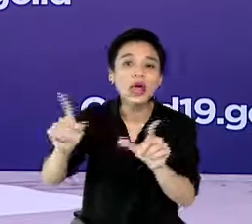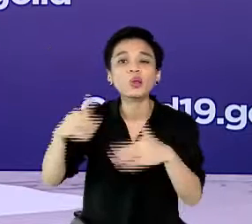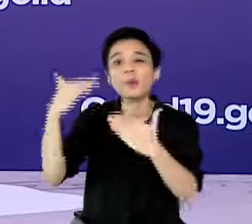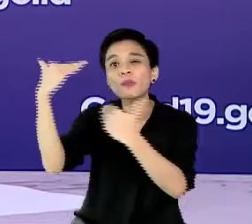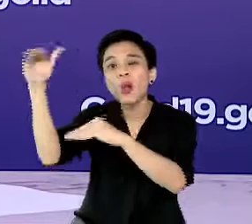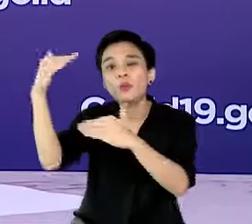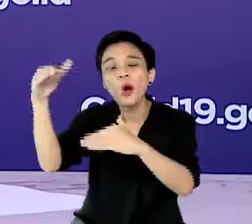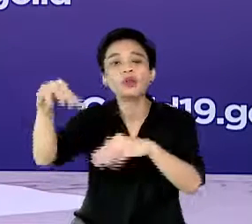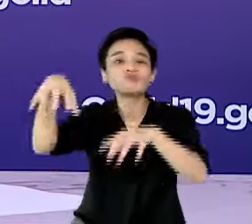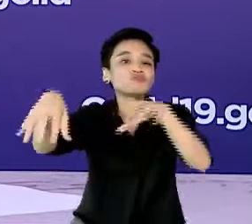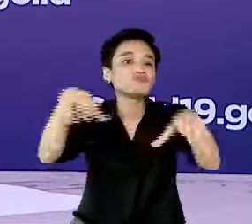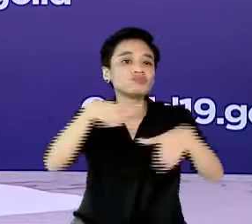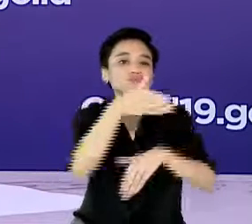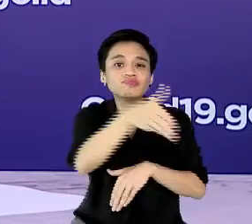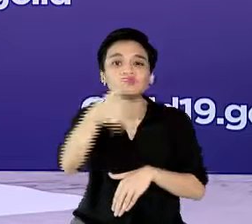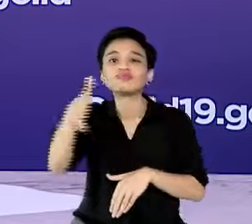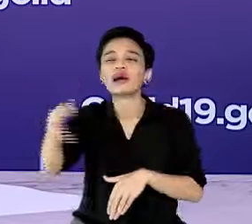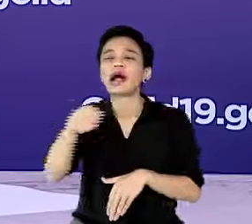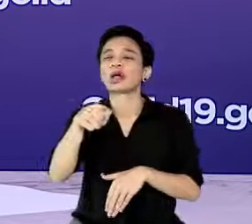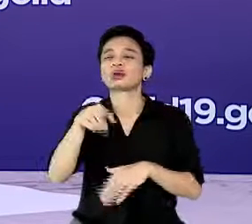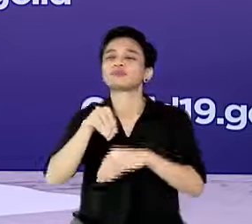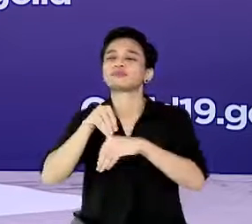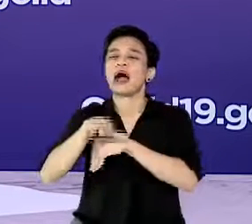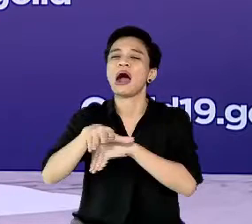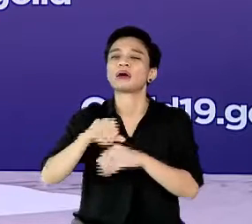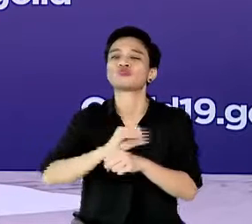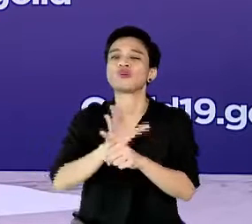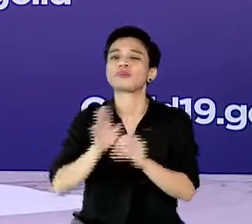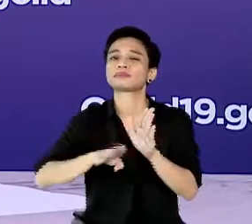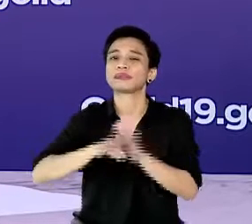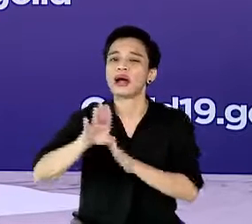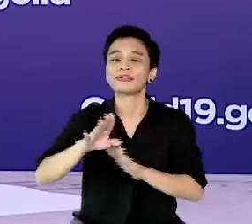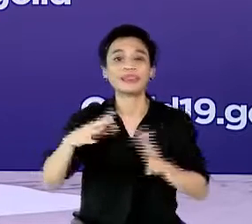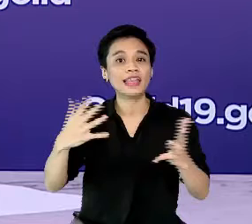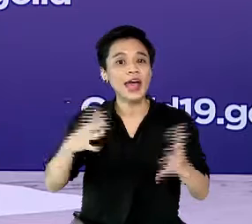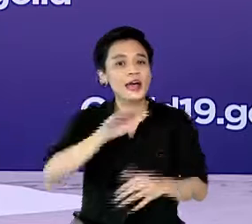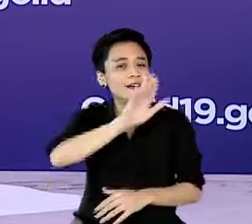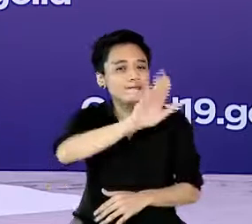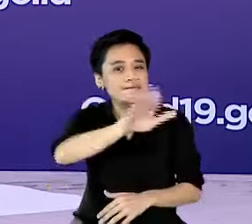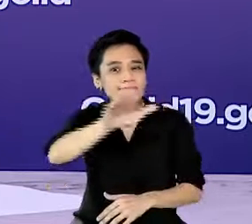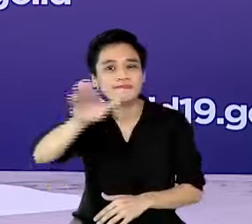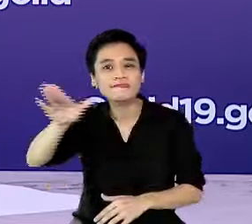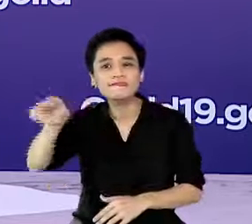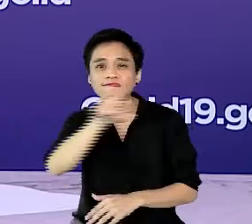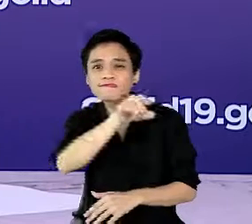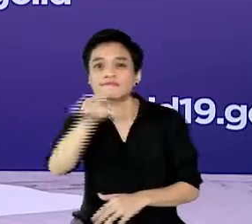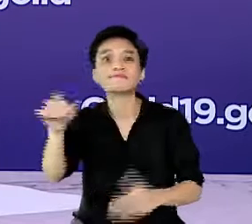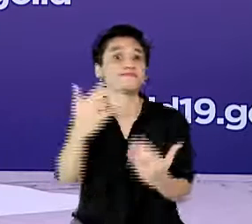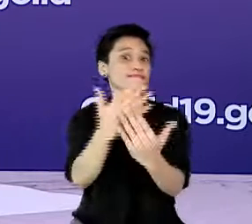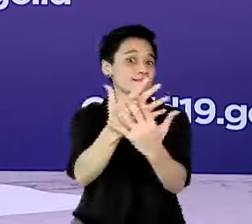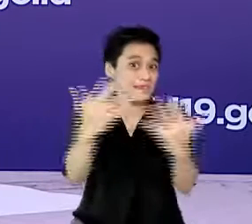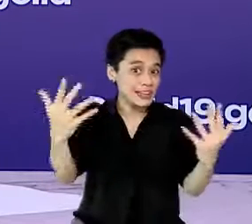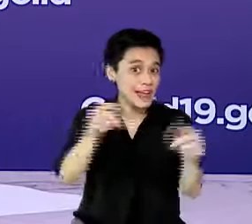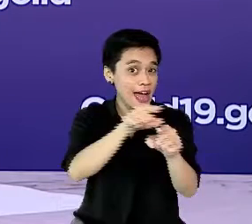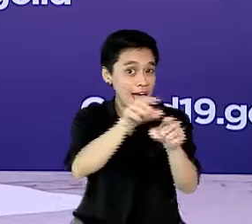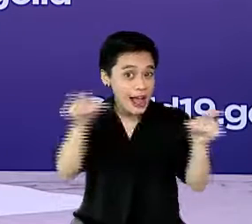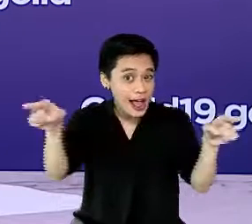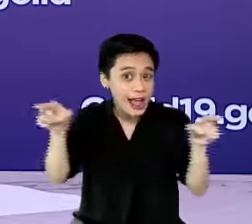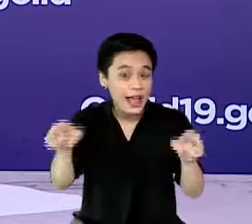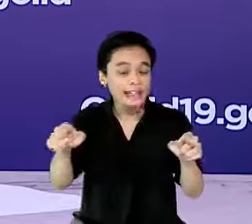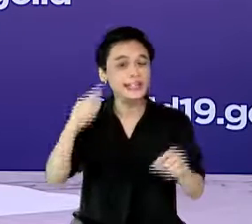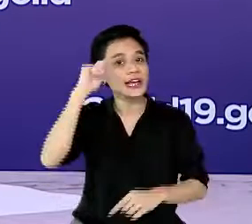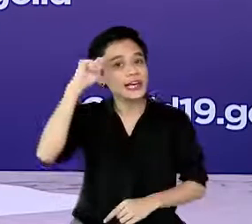perbelanjaan untuk itu seperti yang sudah saya ingatkan mohon kepada seluruh lapisan masyarakat zakat untuk